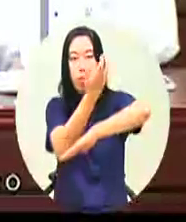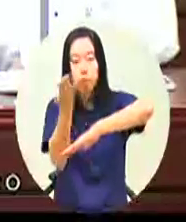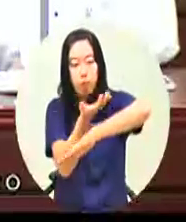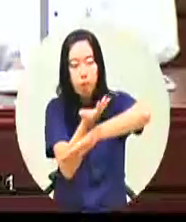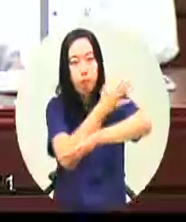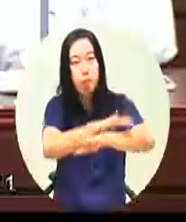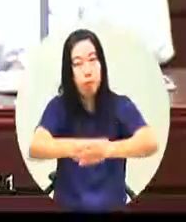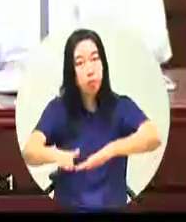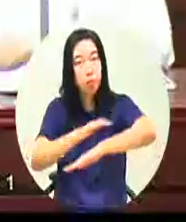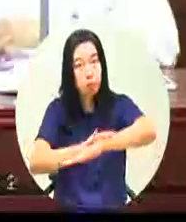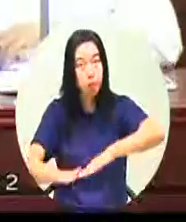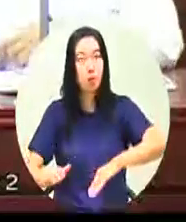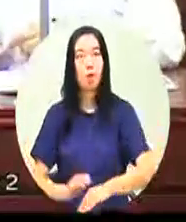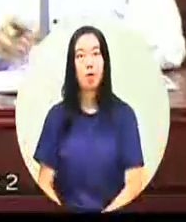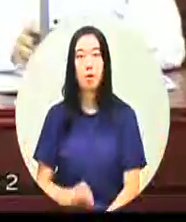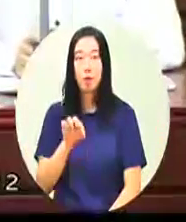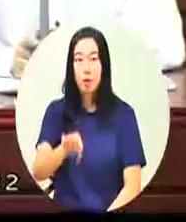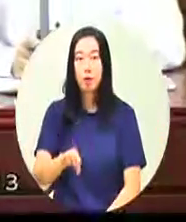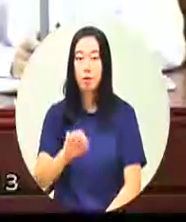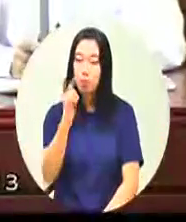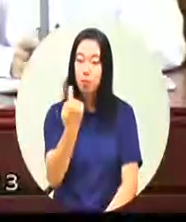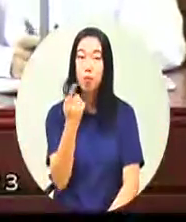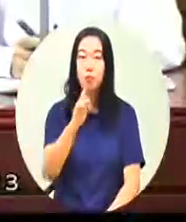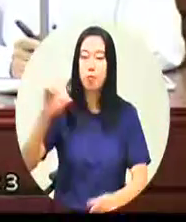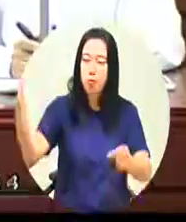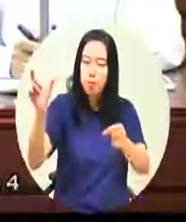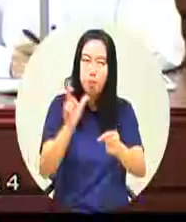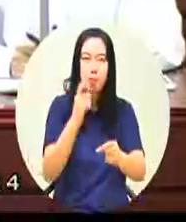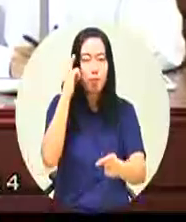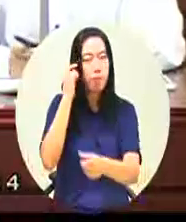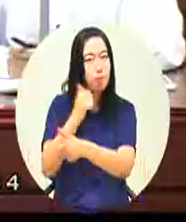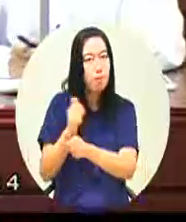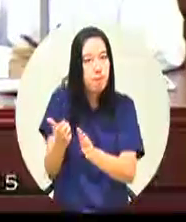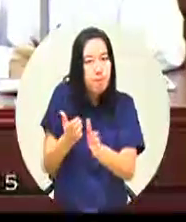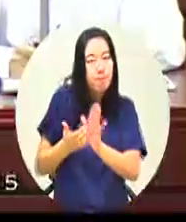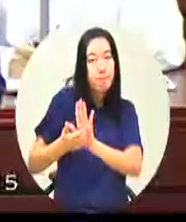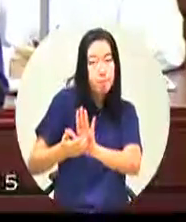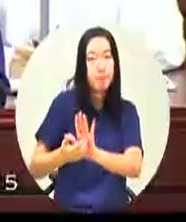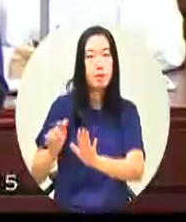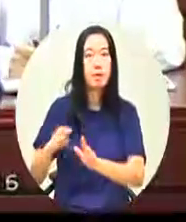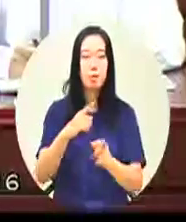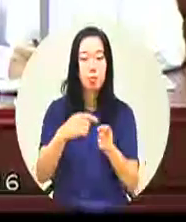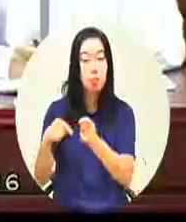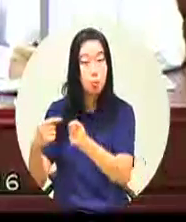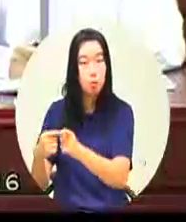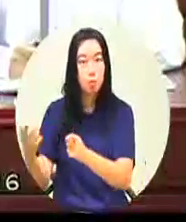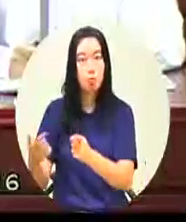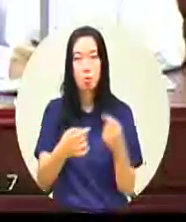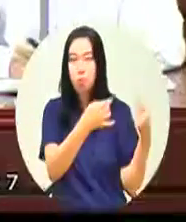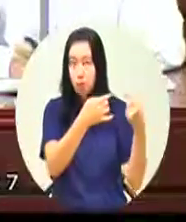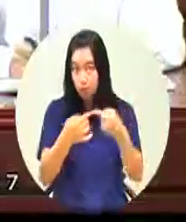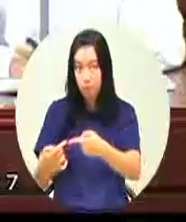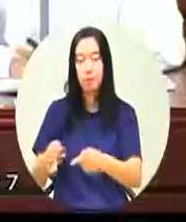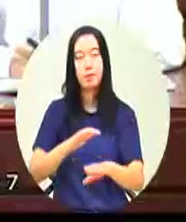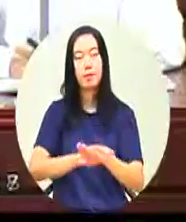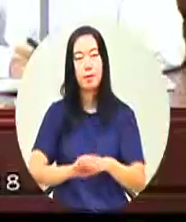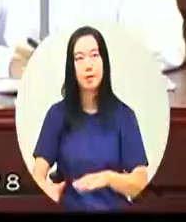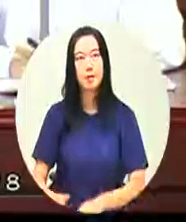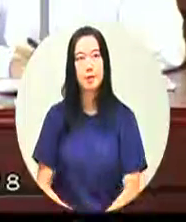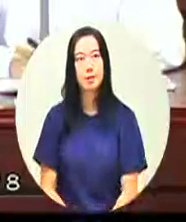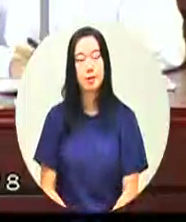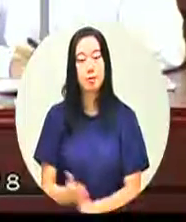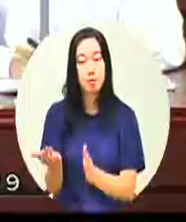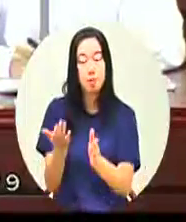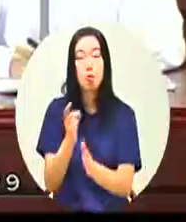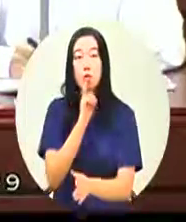先清除渠底，是因为防汛的一个考量。那每年度的这些工作其实是持续了哈。那台独阿议员